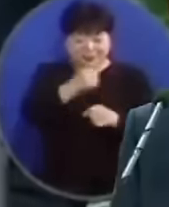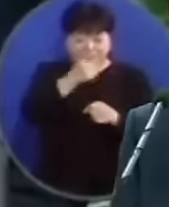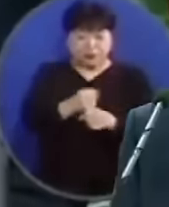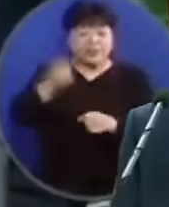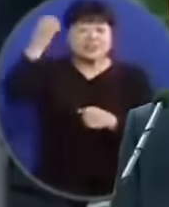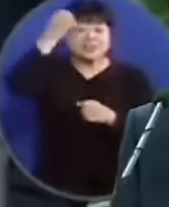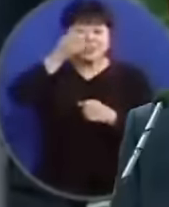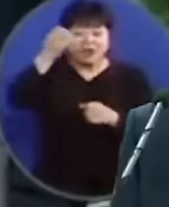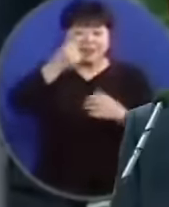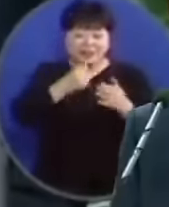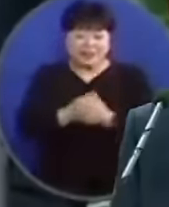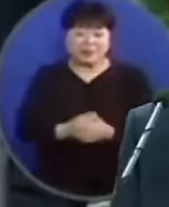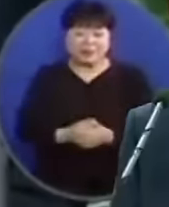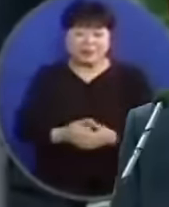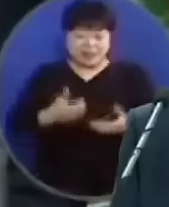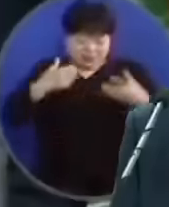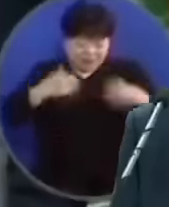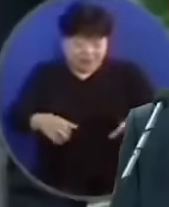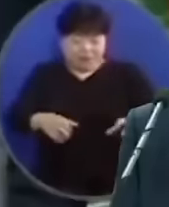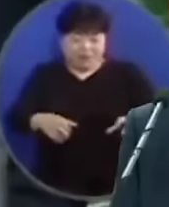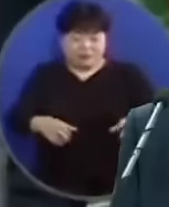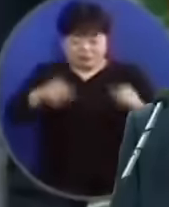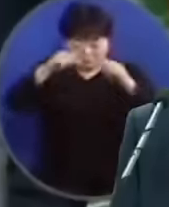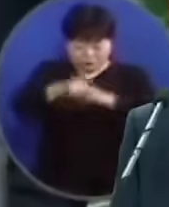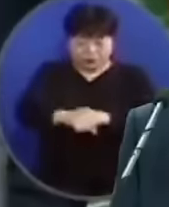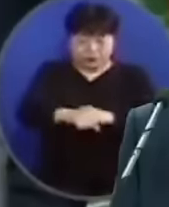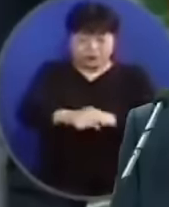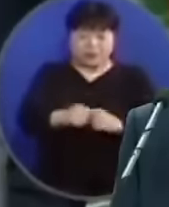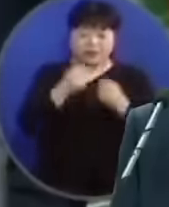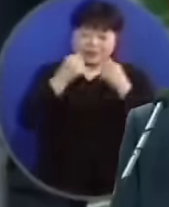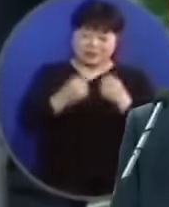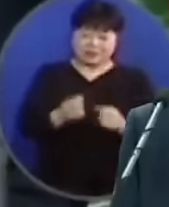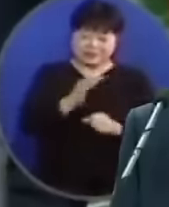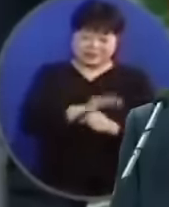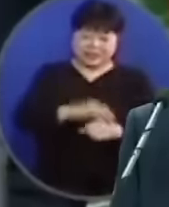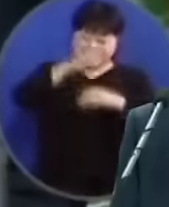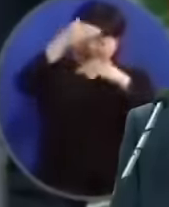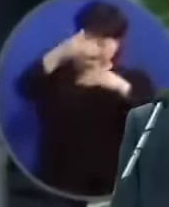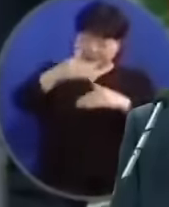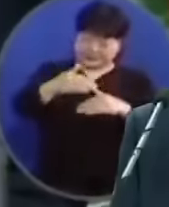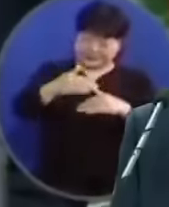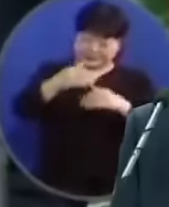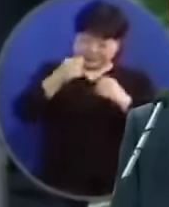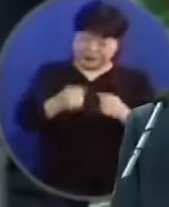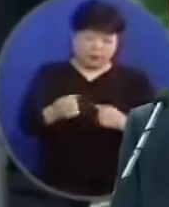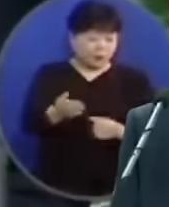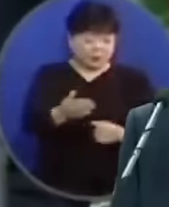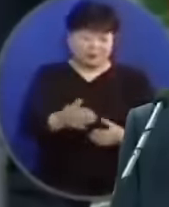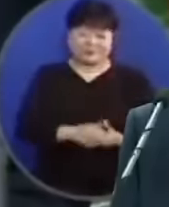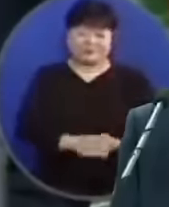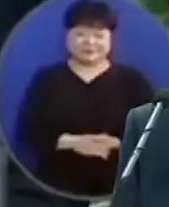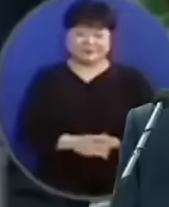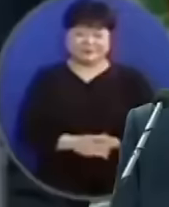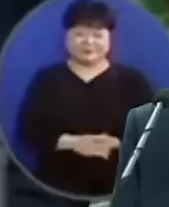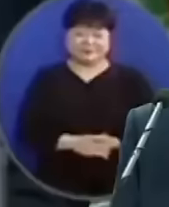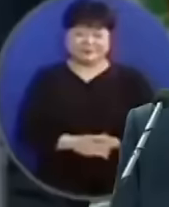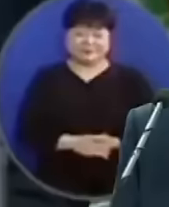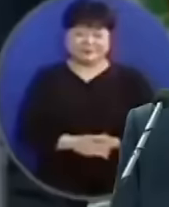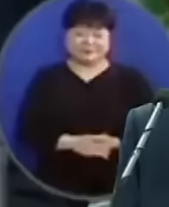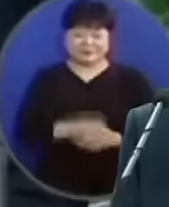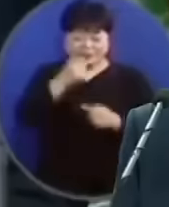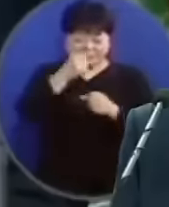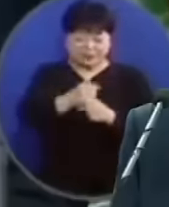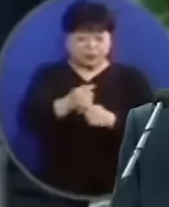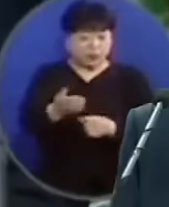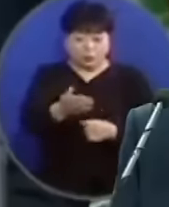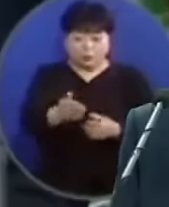영이기 때문에 다 깨어지고 박살이 난 곳에 계시지 잘 정리 정돈된 곳에 안 오십니다. 왜? 그건 창조할